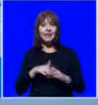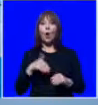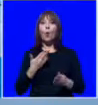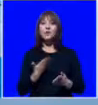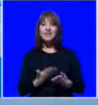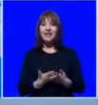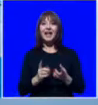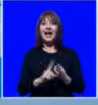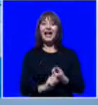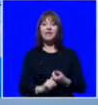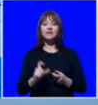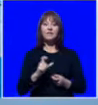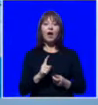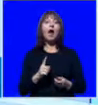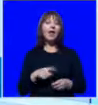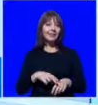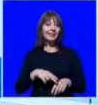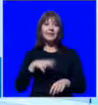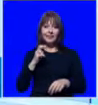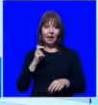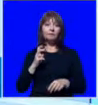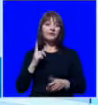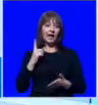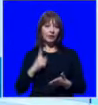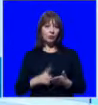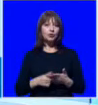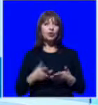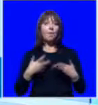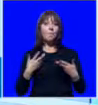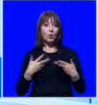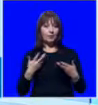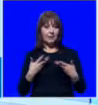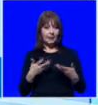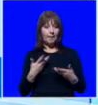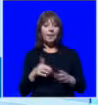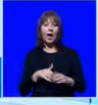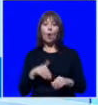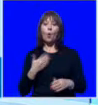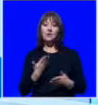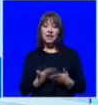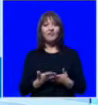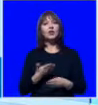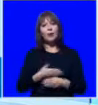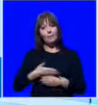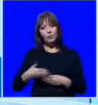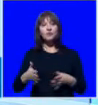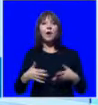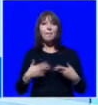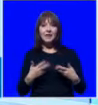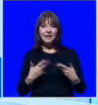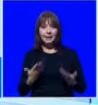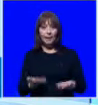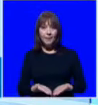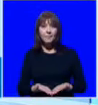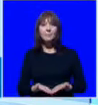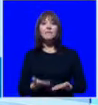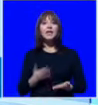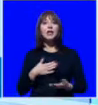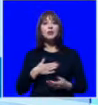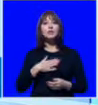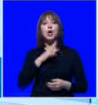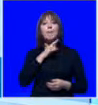Да, категорично. Продължаваме промяната Демократична България. Поискахме и продължаваме да искам оставката на вътрешния министър. Имаше